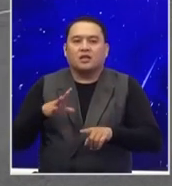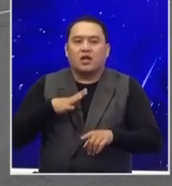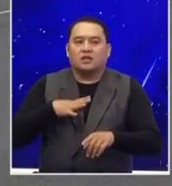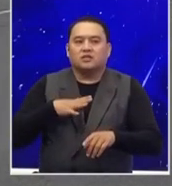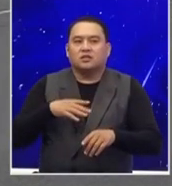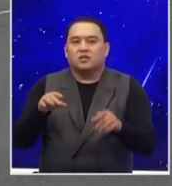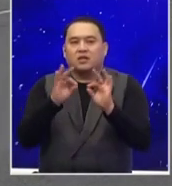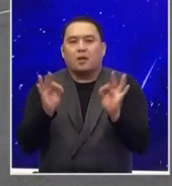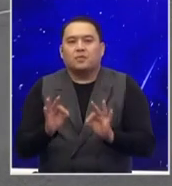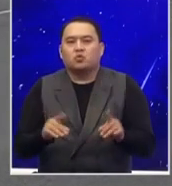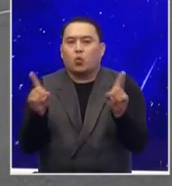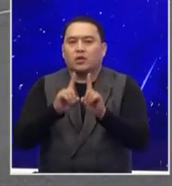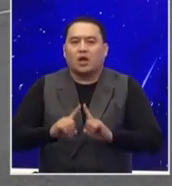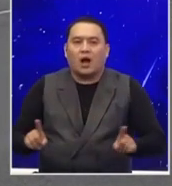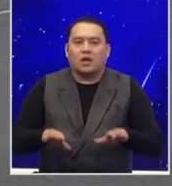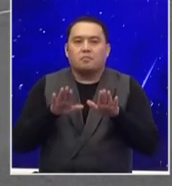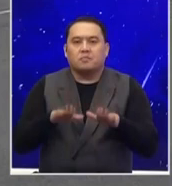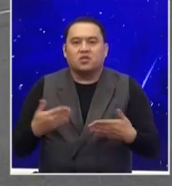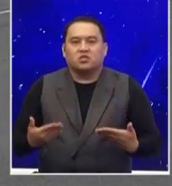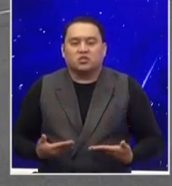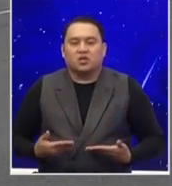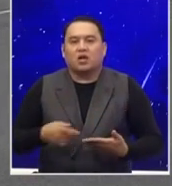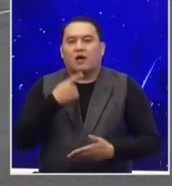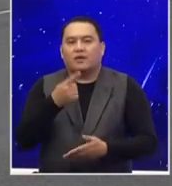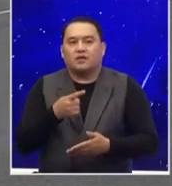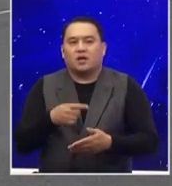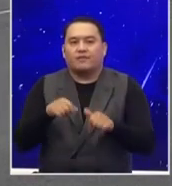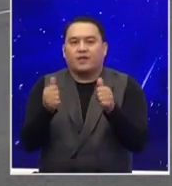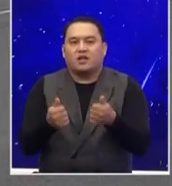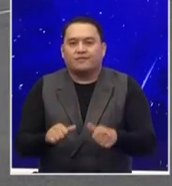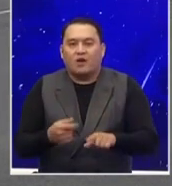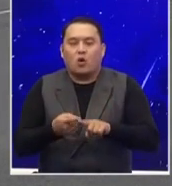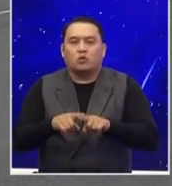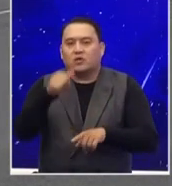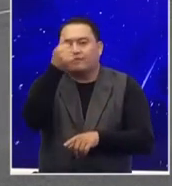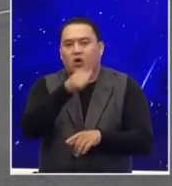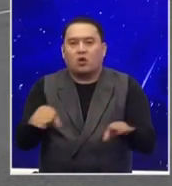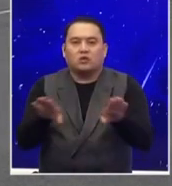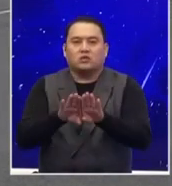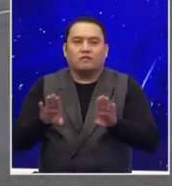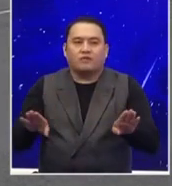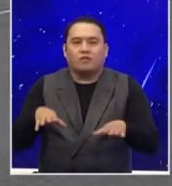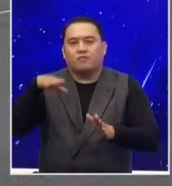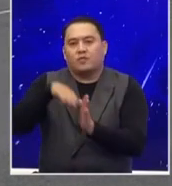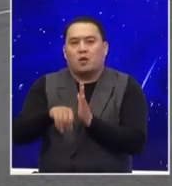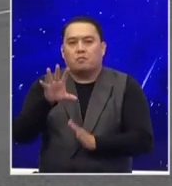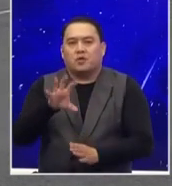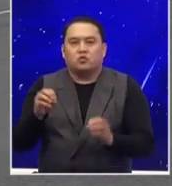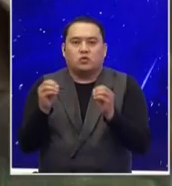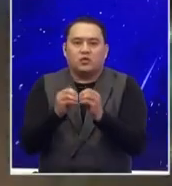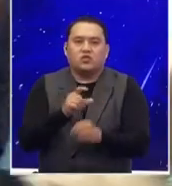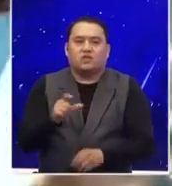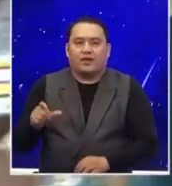Экстерьер классического стиля уникален, а местные жители называют его греческим амфитеатром. Ведь объект культуры может разом вместить в себя 510